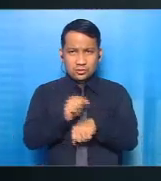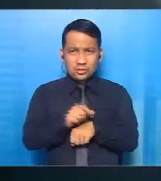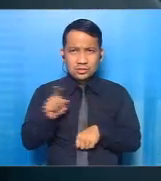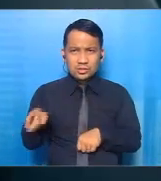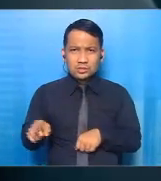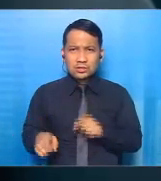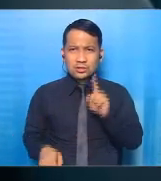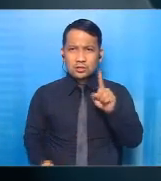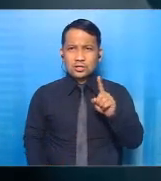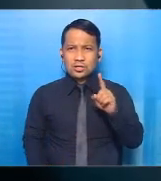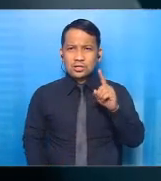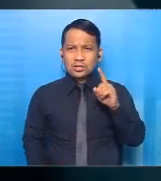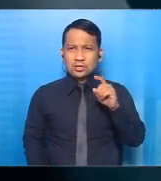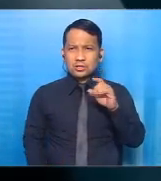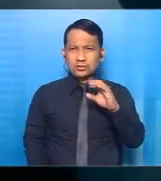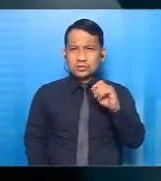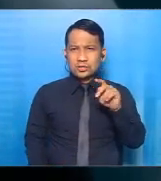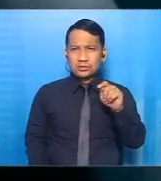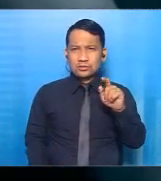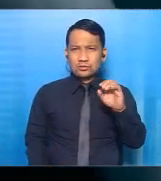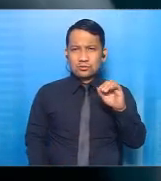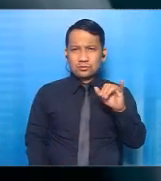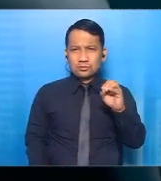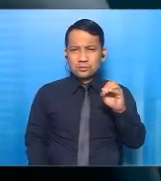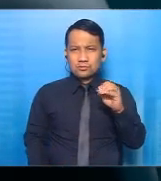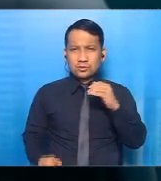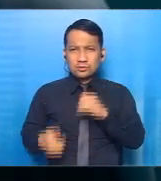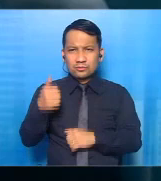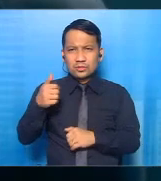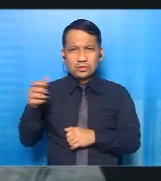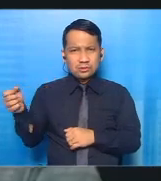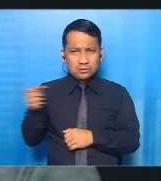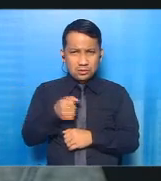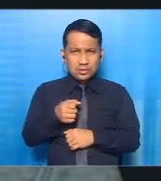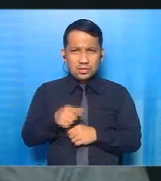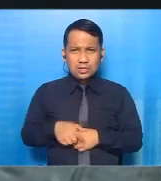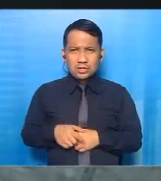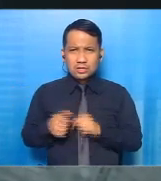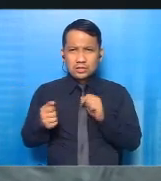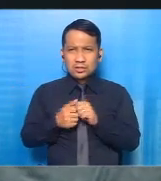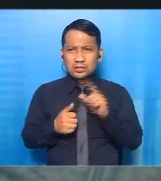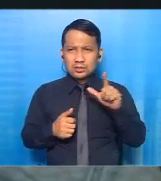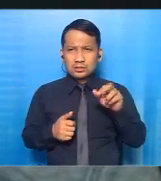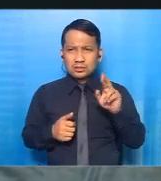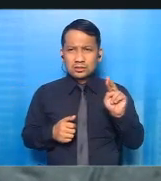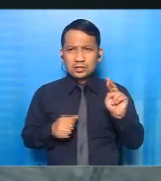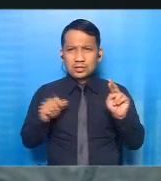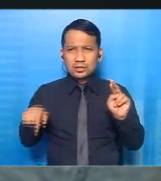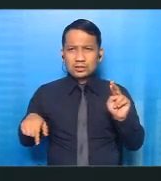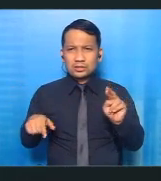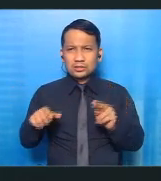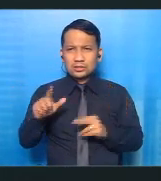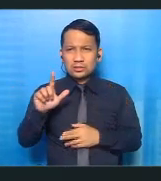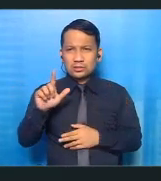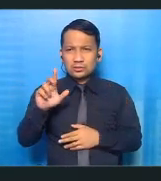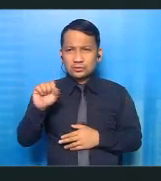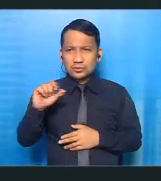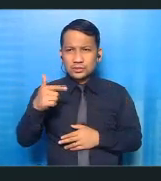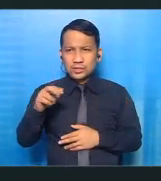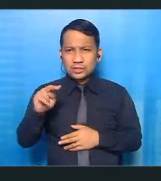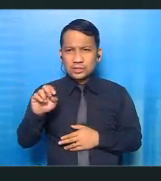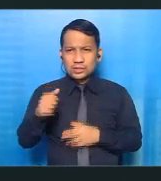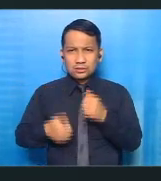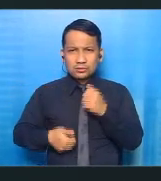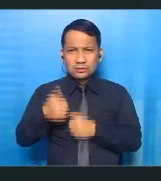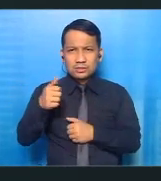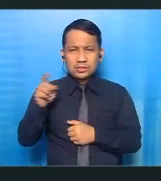kay 1FC CEO Chatri Sityodtong bilang kanyang protege. Dala nila Lara Alvarez at Luis Sanggalang ang bandera